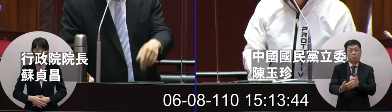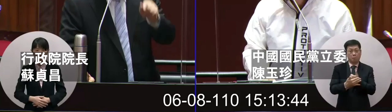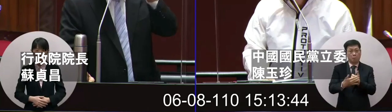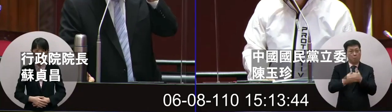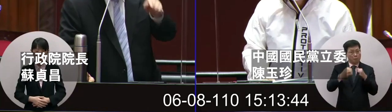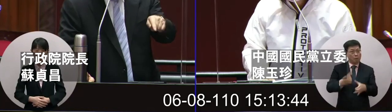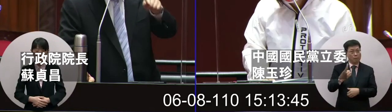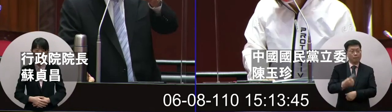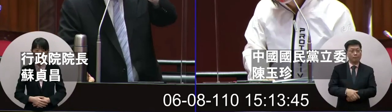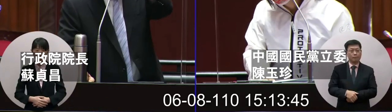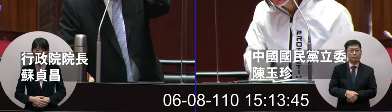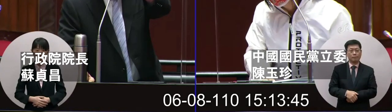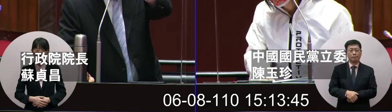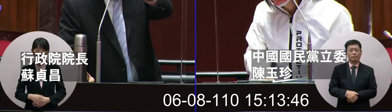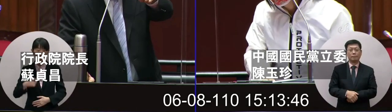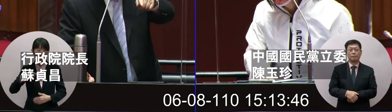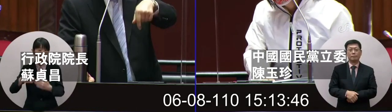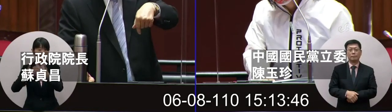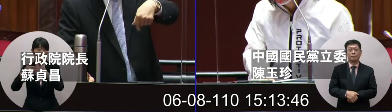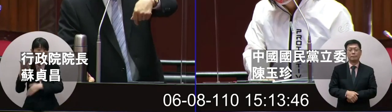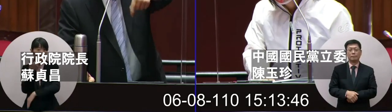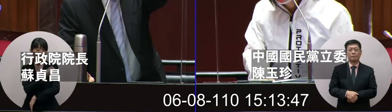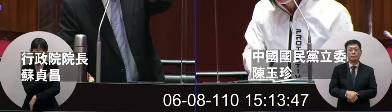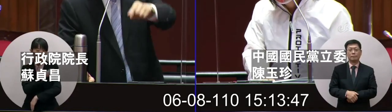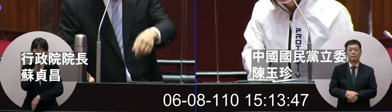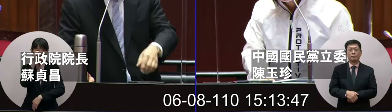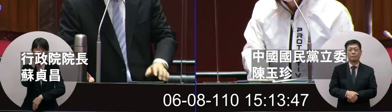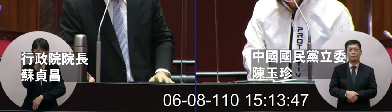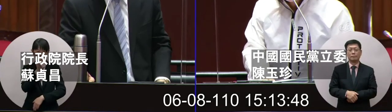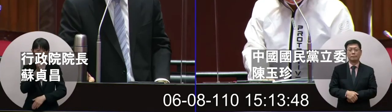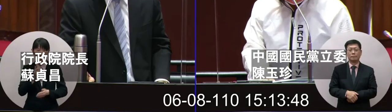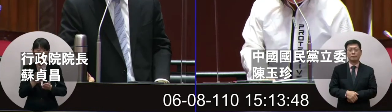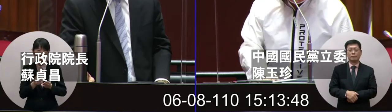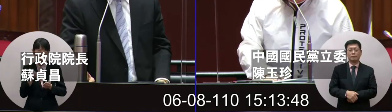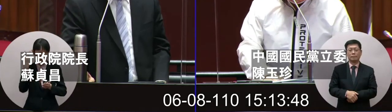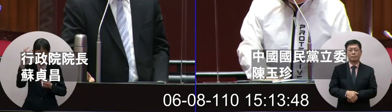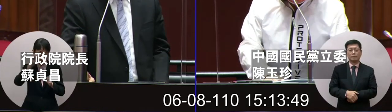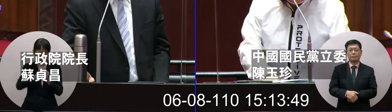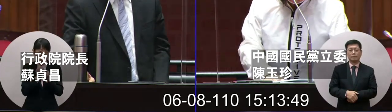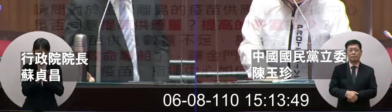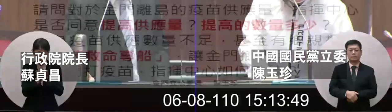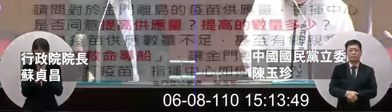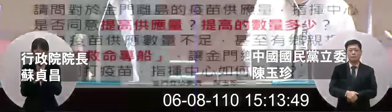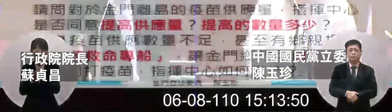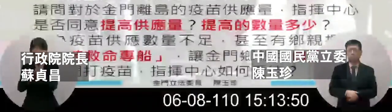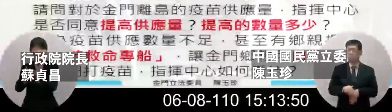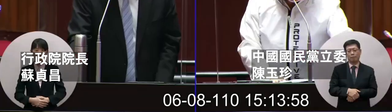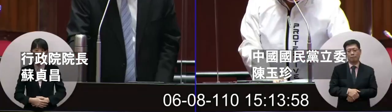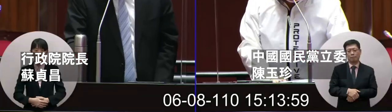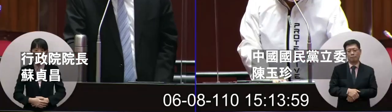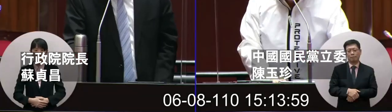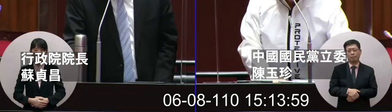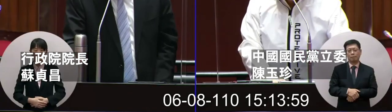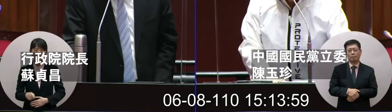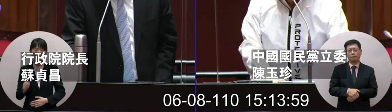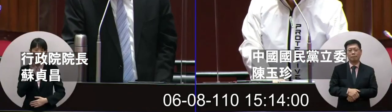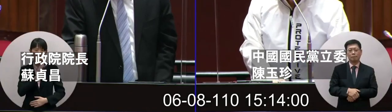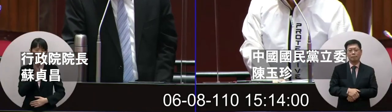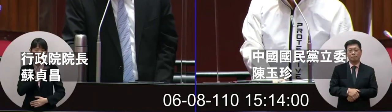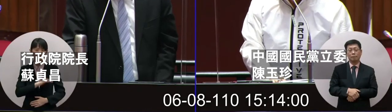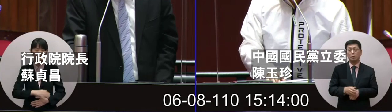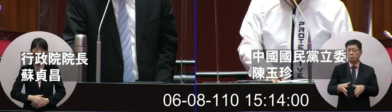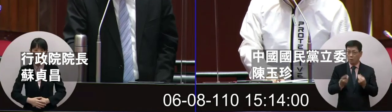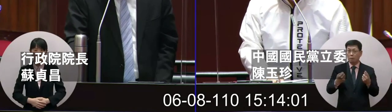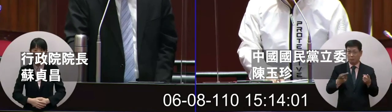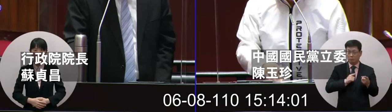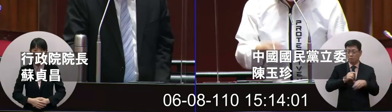船？ 为了说去中国打疫苗，特别开船让他去， 所以不会为我们特别开船了。好，谢谢了。好， 没有必要做这样的事。 没必